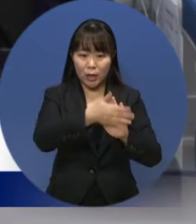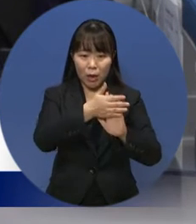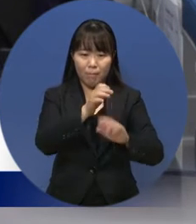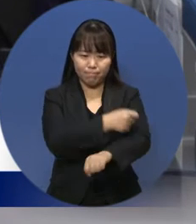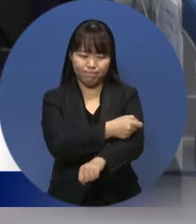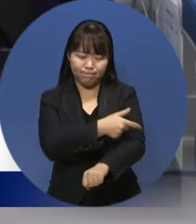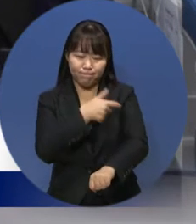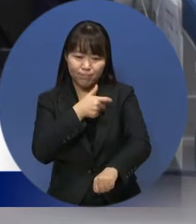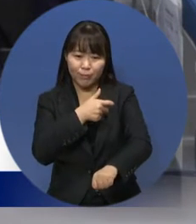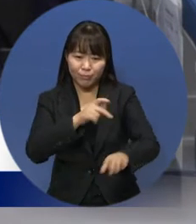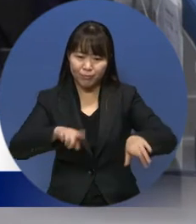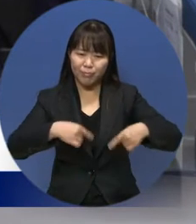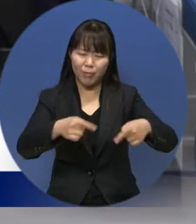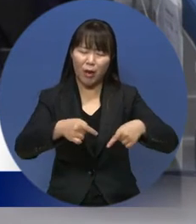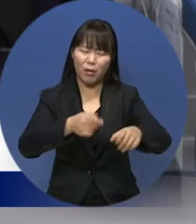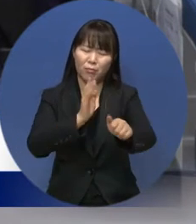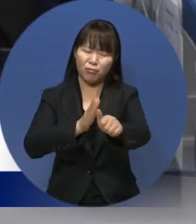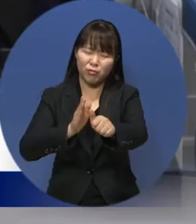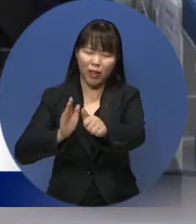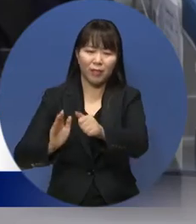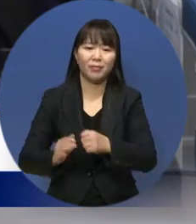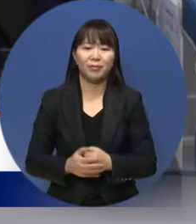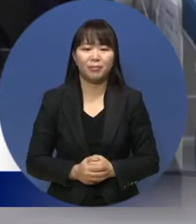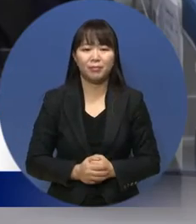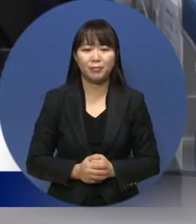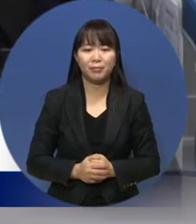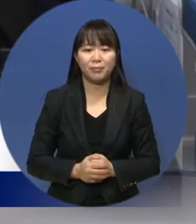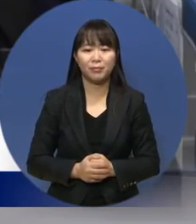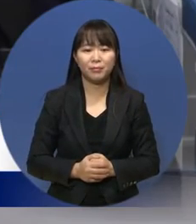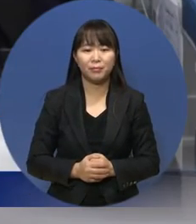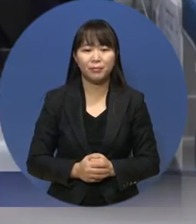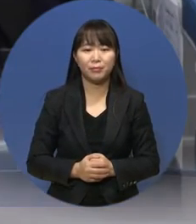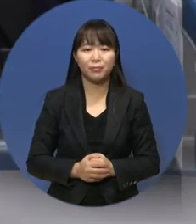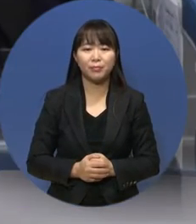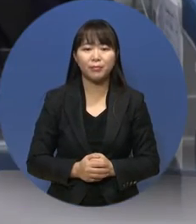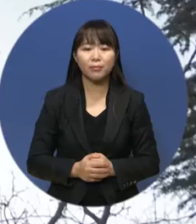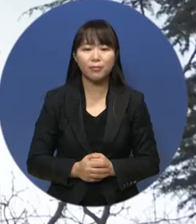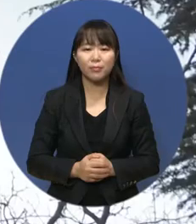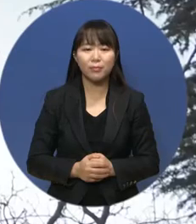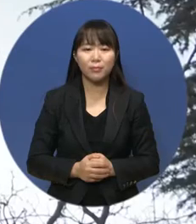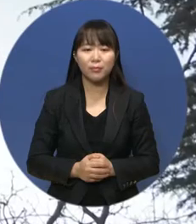발벗고 나서며 동참을 호소했습니다 정서희 기자입니다